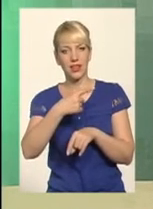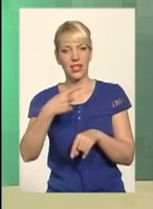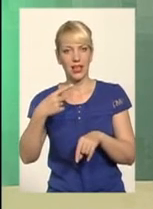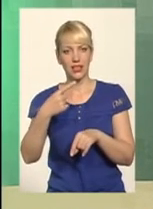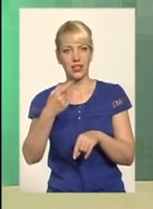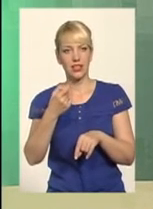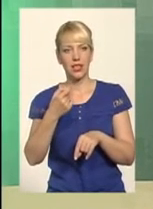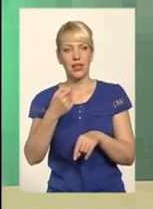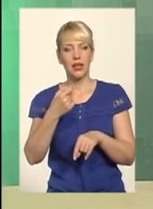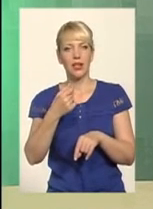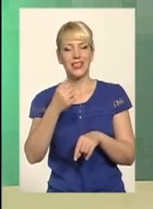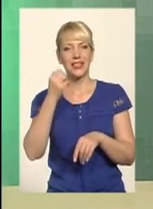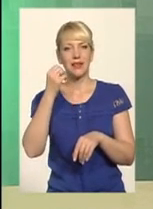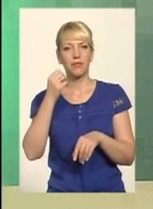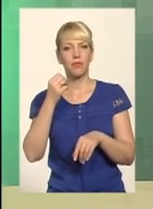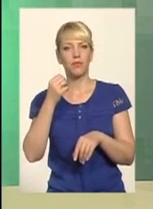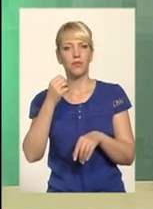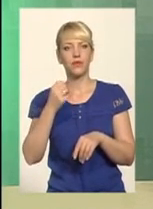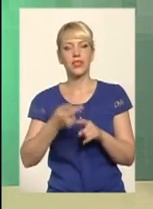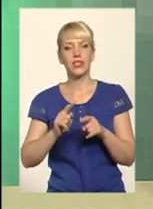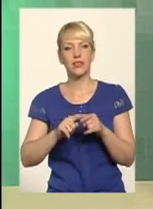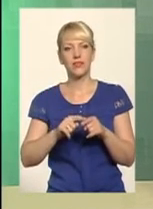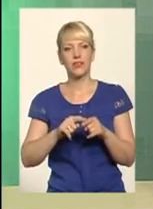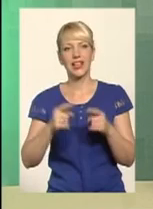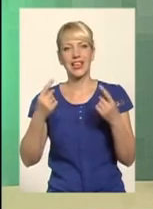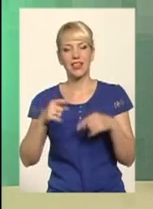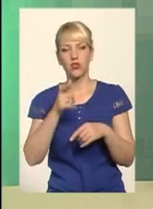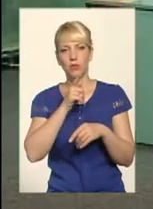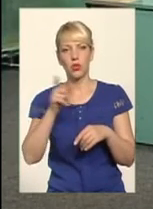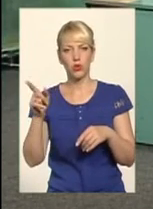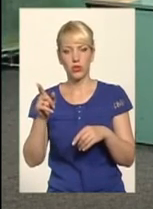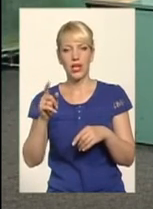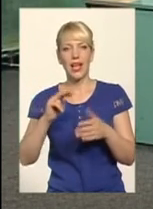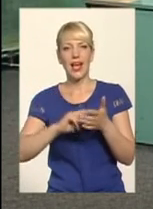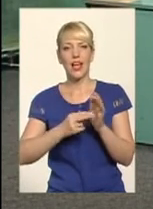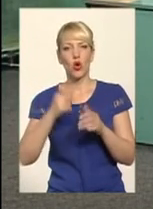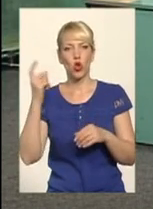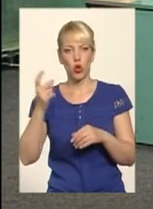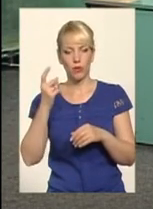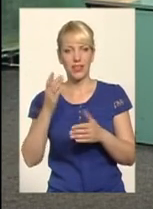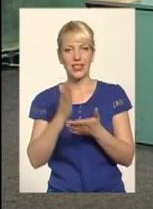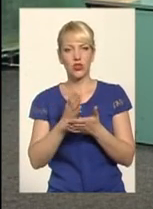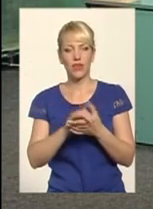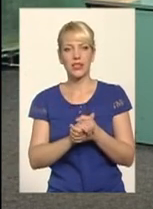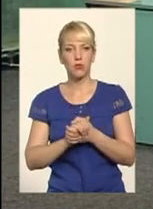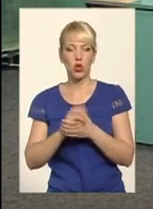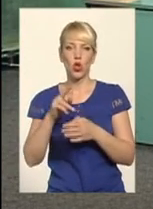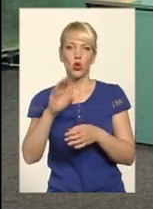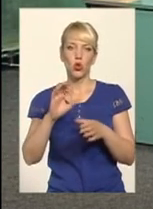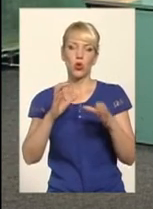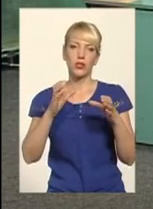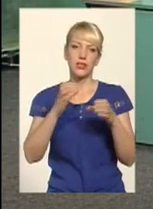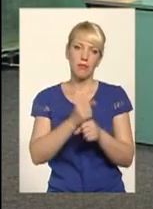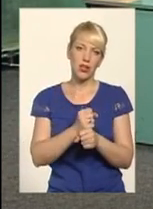трохи стале поняття, і воно в кризові періоди економіки і існування суспільства, воно то зменшується,